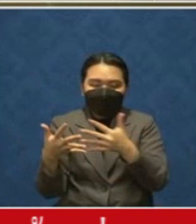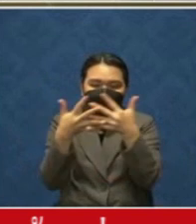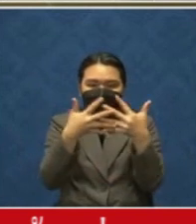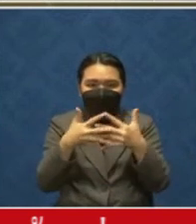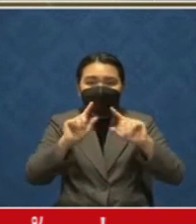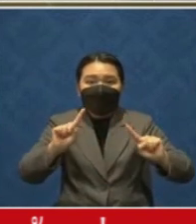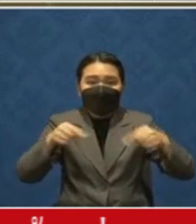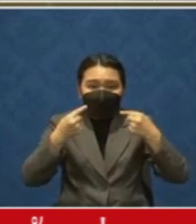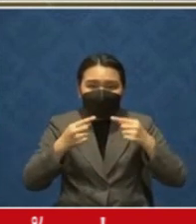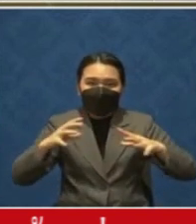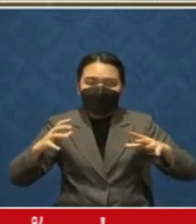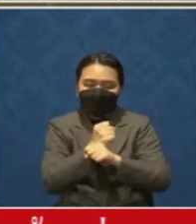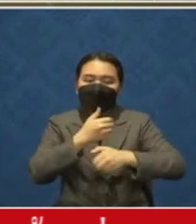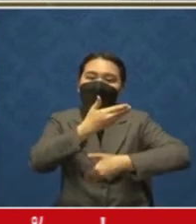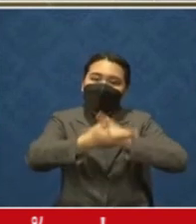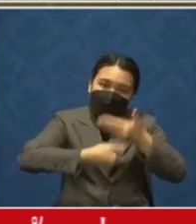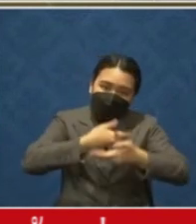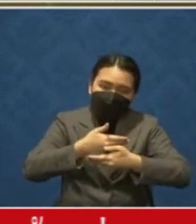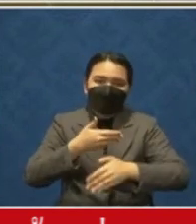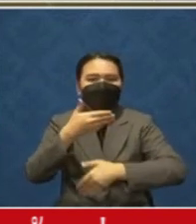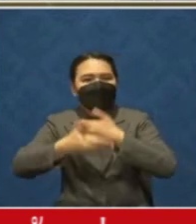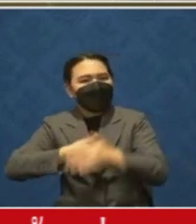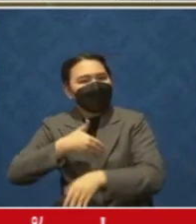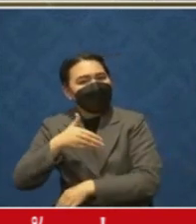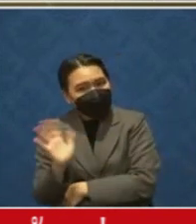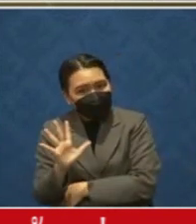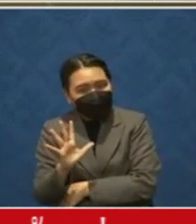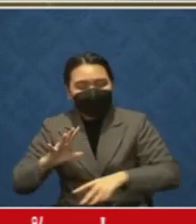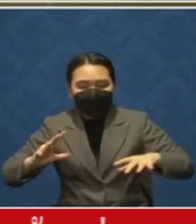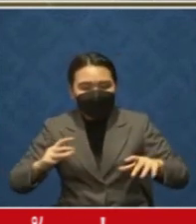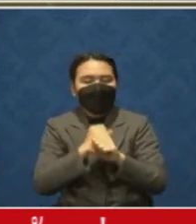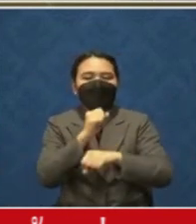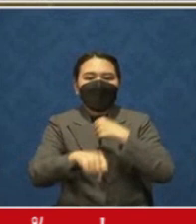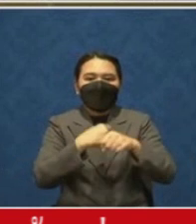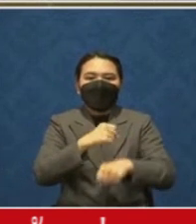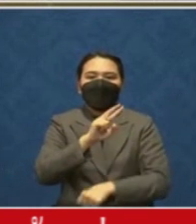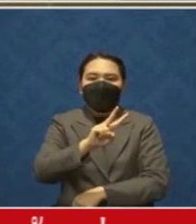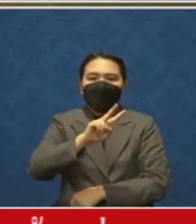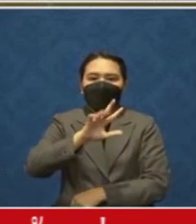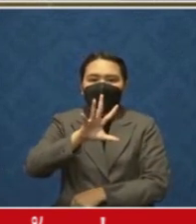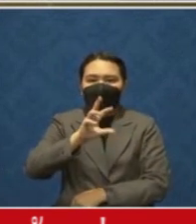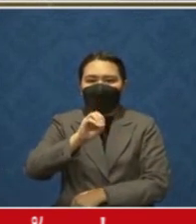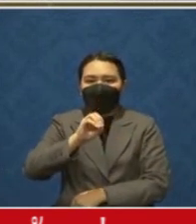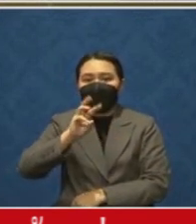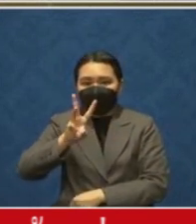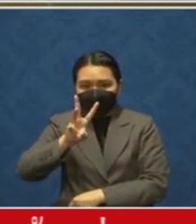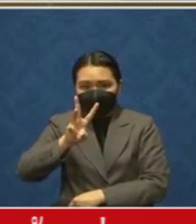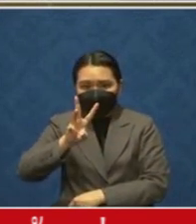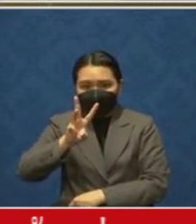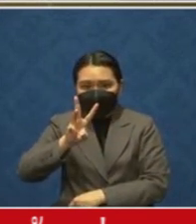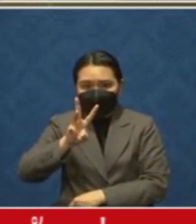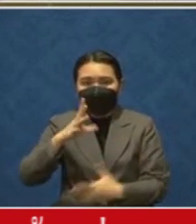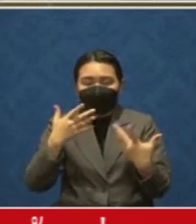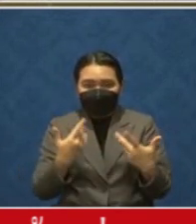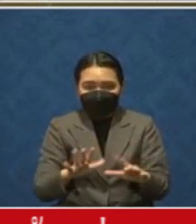อบว่าจะขายหรือไม่ขายให้เราเนี่ยนะครับก็คือปี2566ครับตั้งงบประม